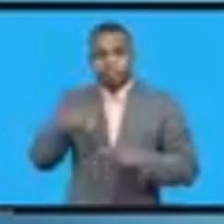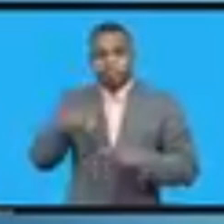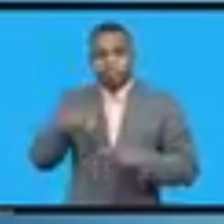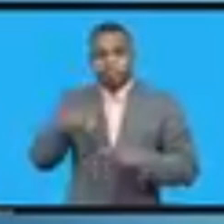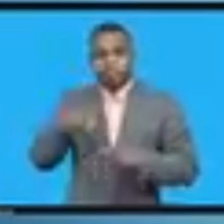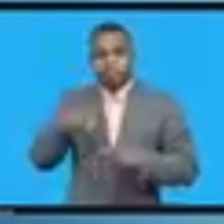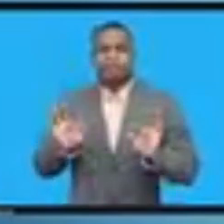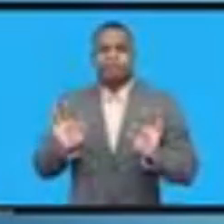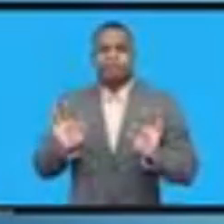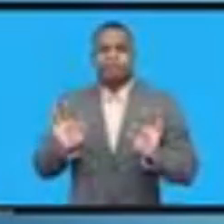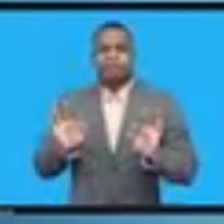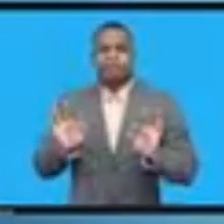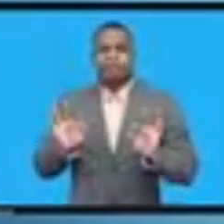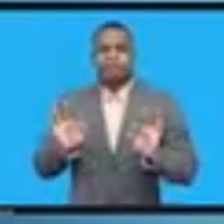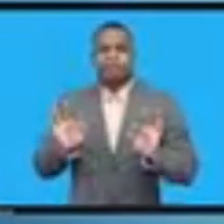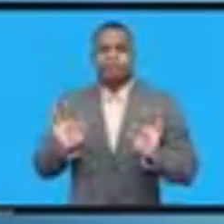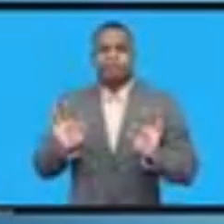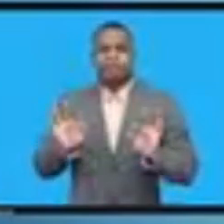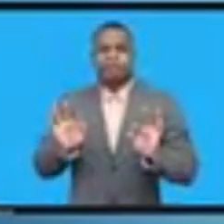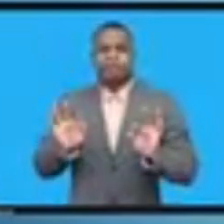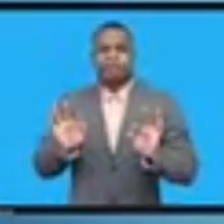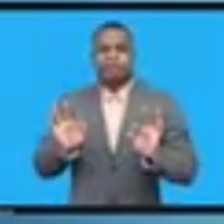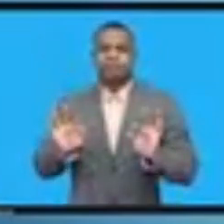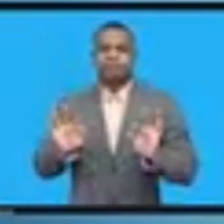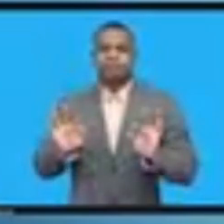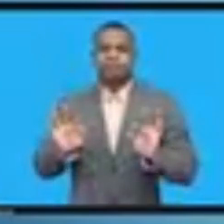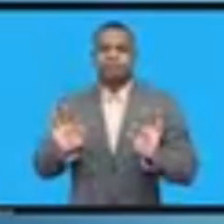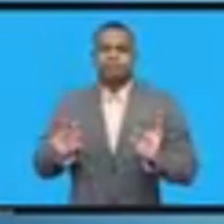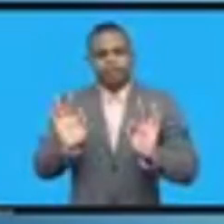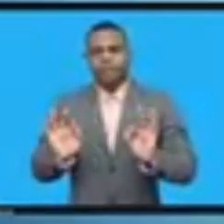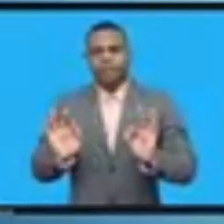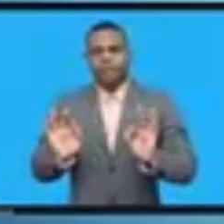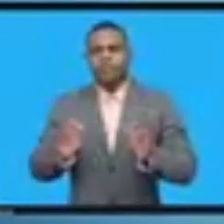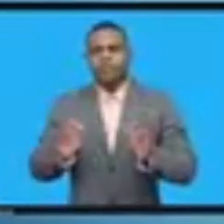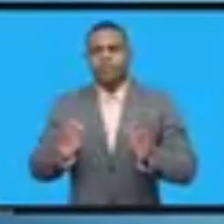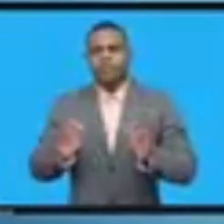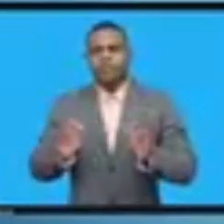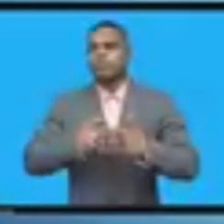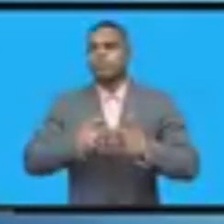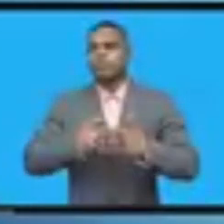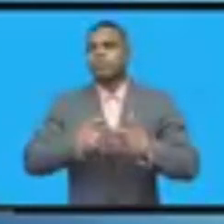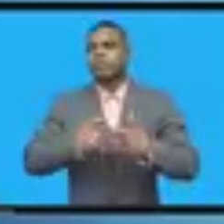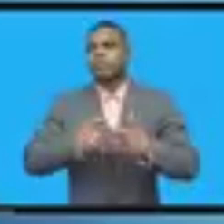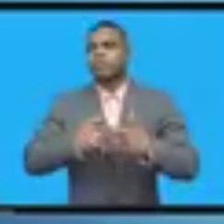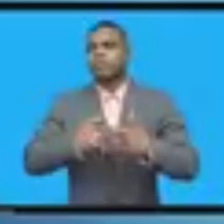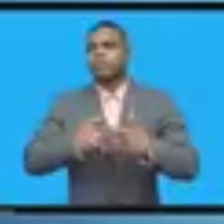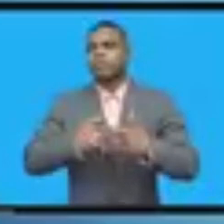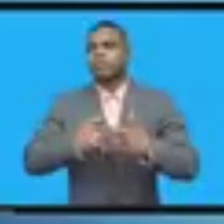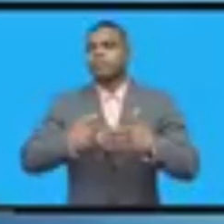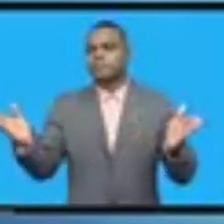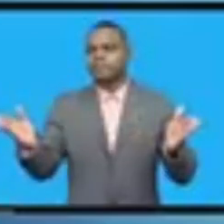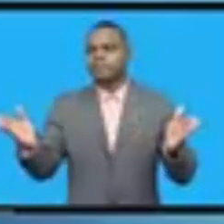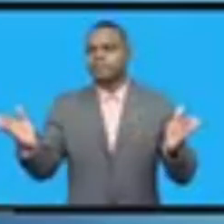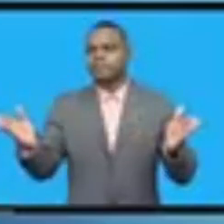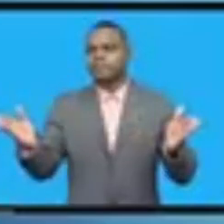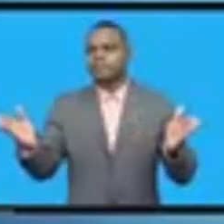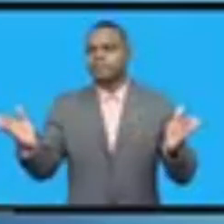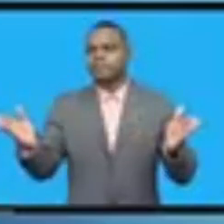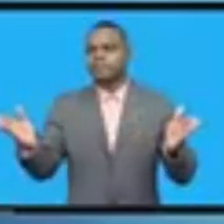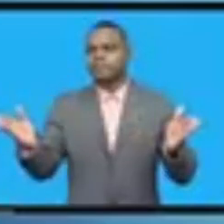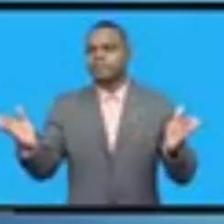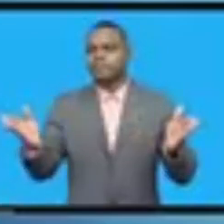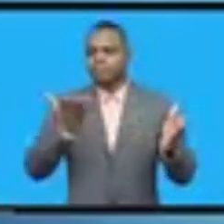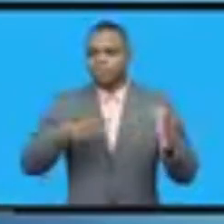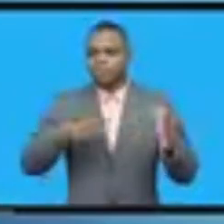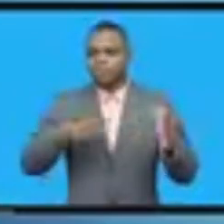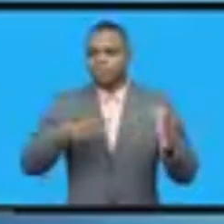埃塞俄比亚联邦民主共和国总理正式开幕。现在，我想请